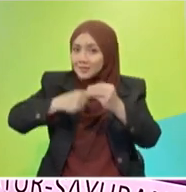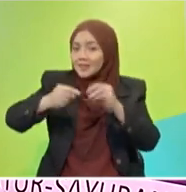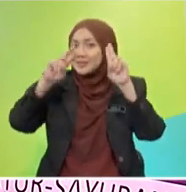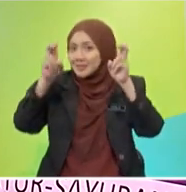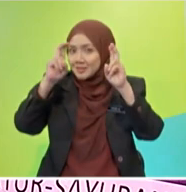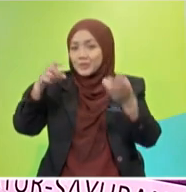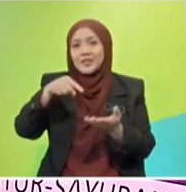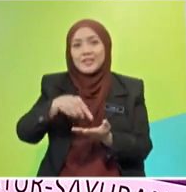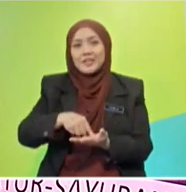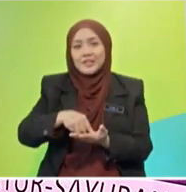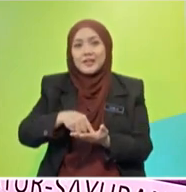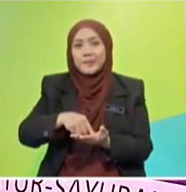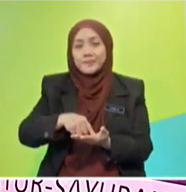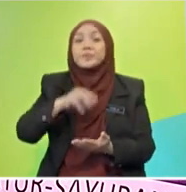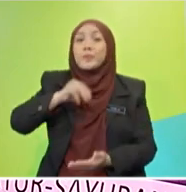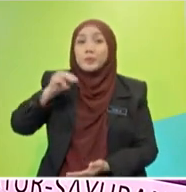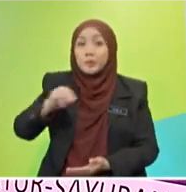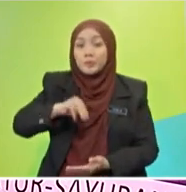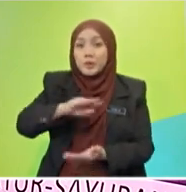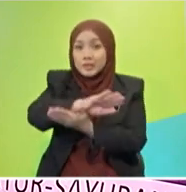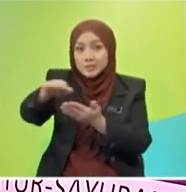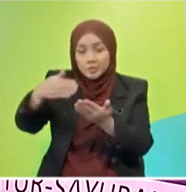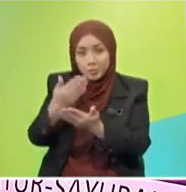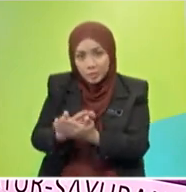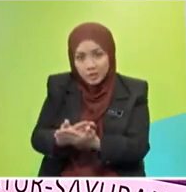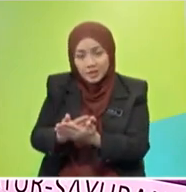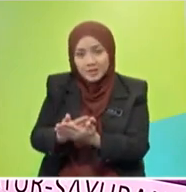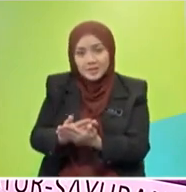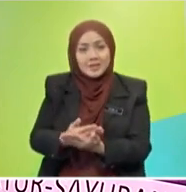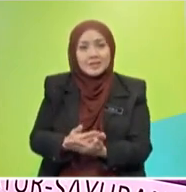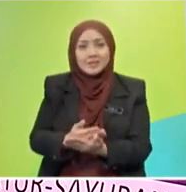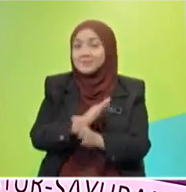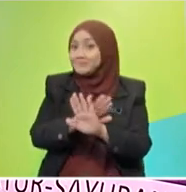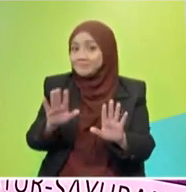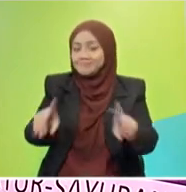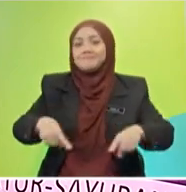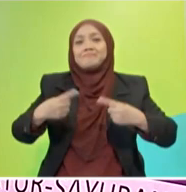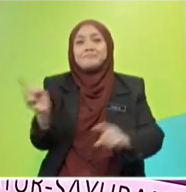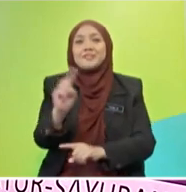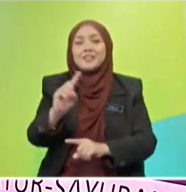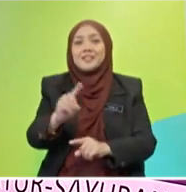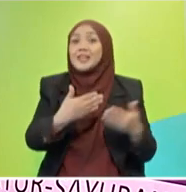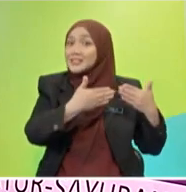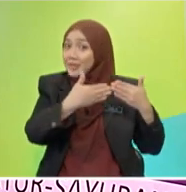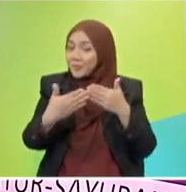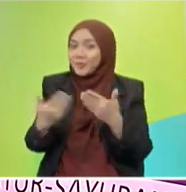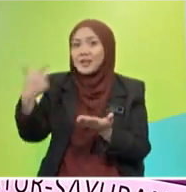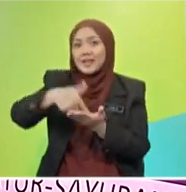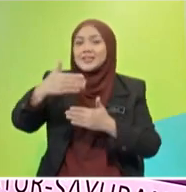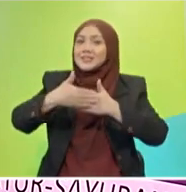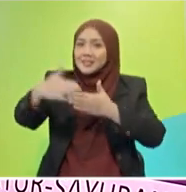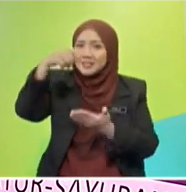murid-murid yang berada secara atas kalian dan juga yang berada di rumah jangan kemana-mana ya kita sambung lagi pembelajaran kita